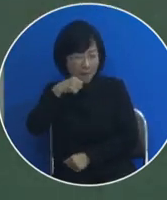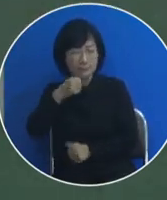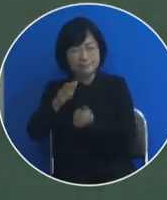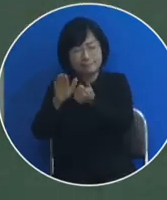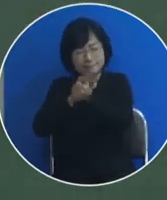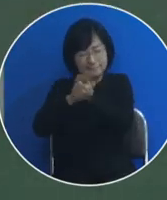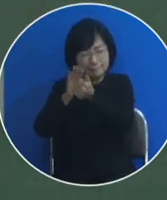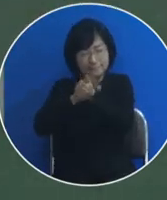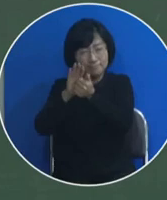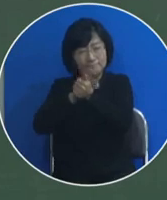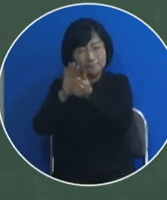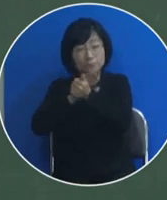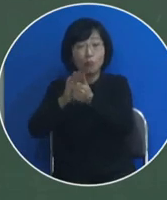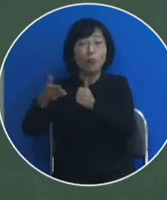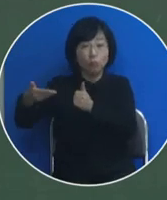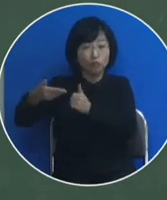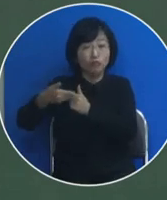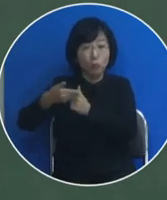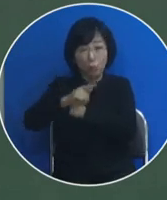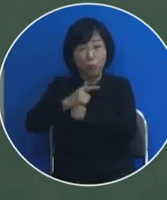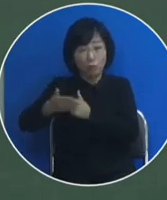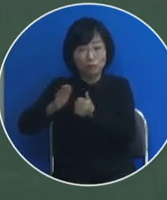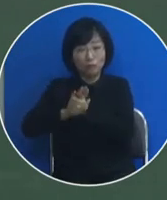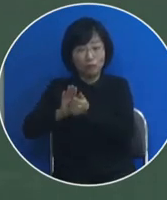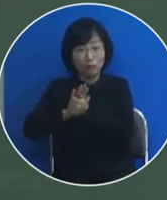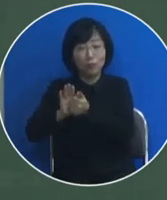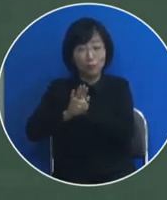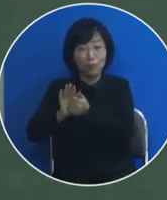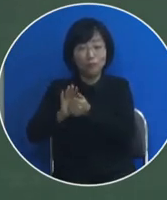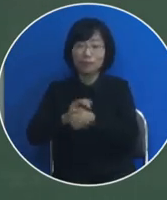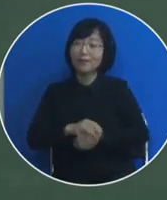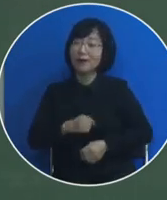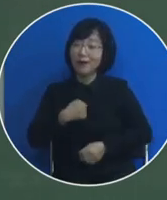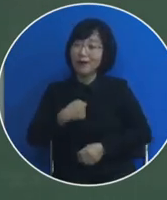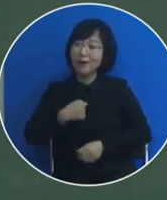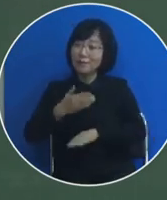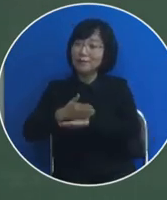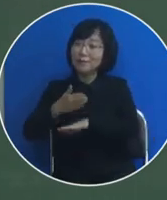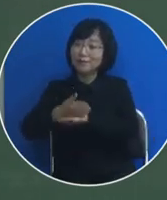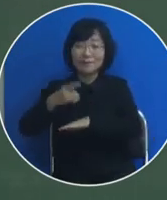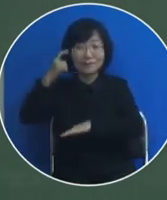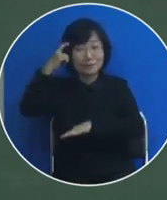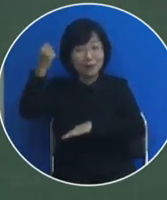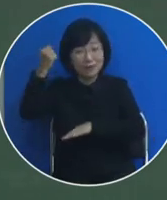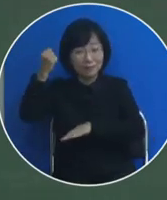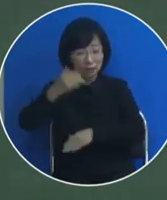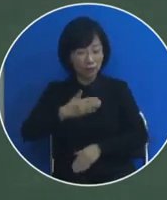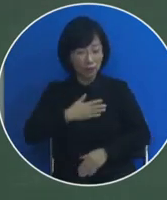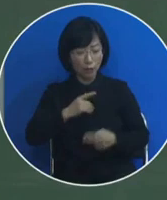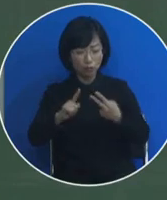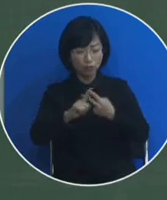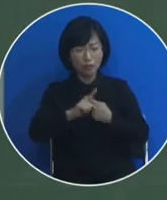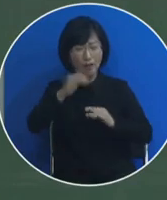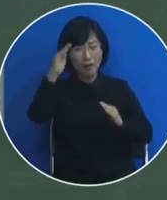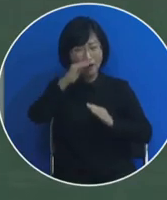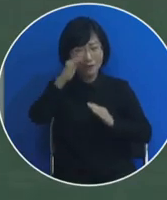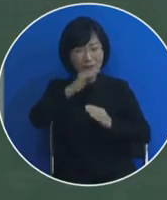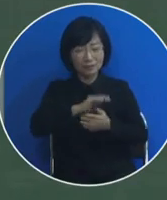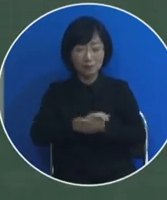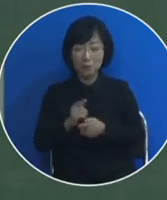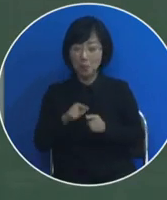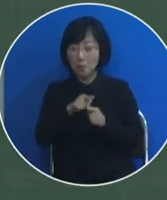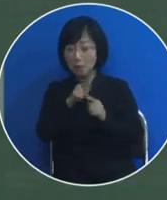you know, every chance she got, she would buy me things to eat. She really treated me well. 그래서 뭐 고맙다 이러는데 나는 중학생, 고등학생, 고등생은 뭐 커 보입니까?